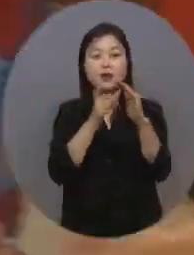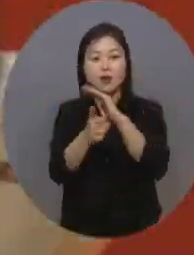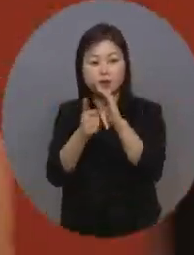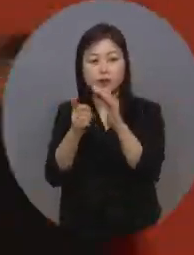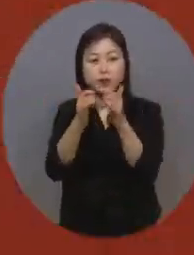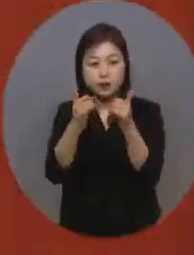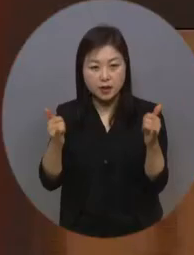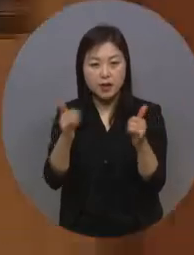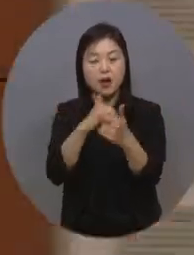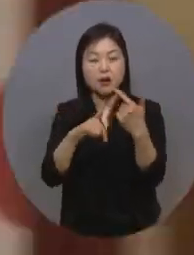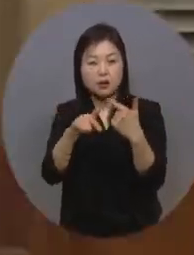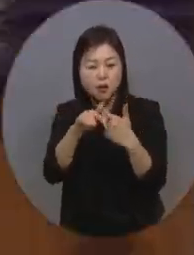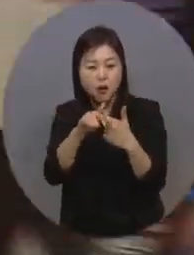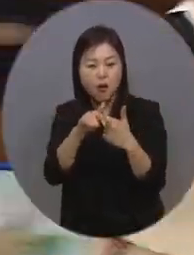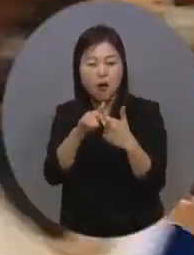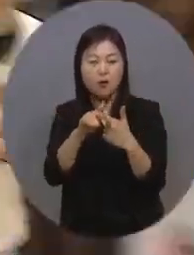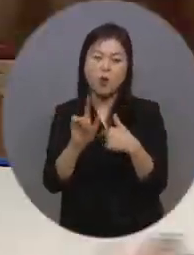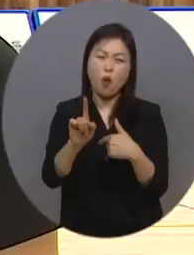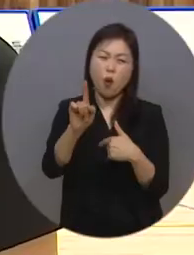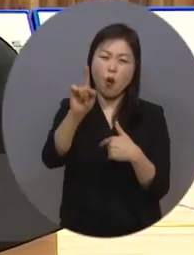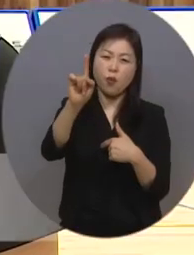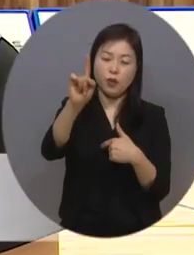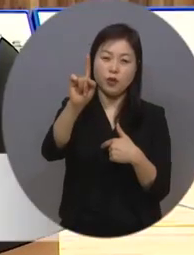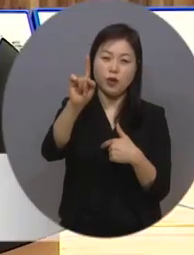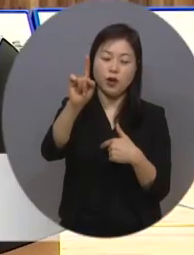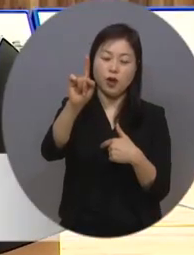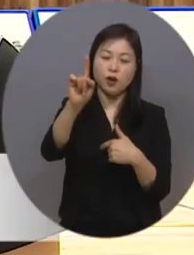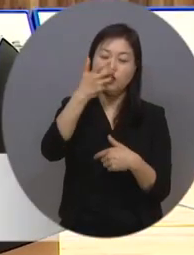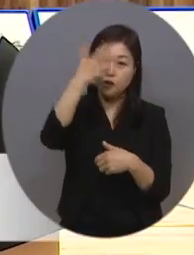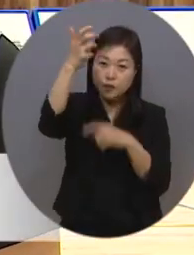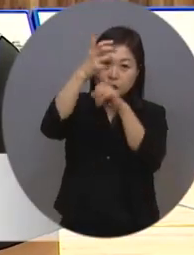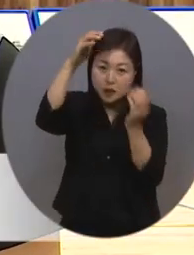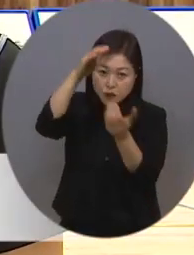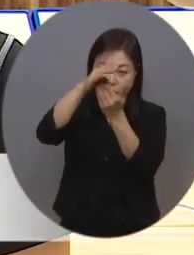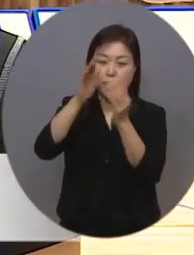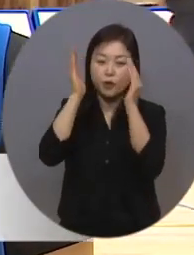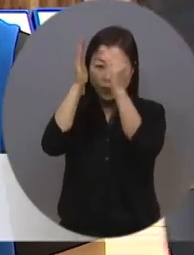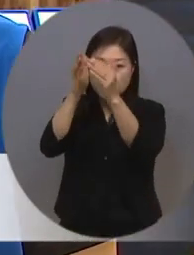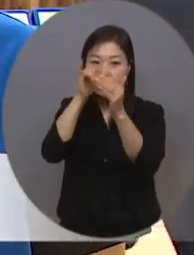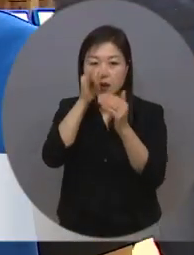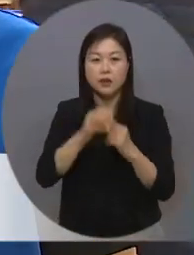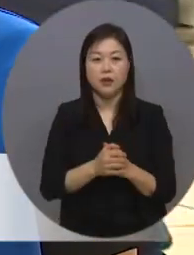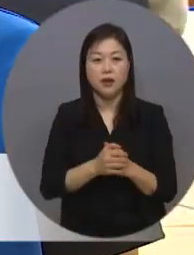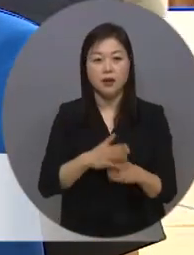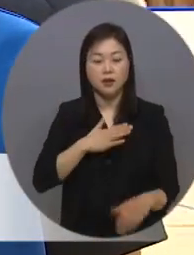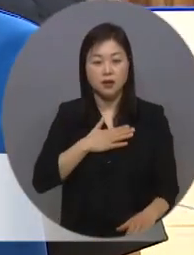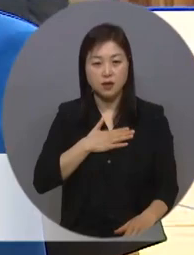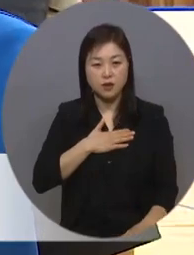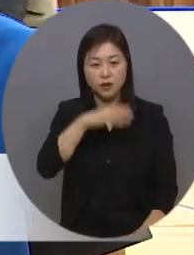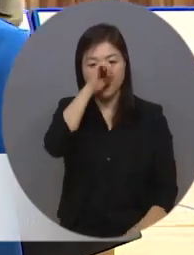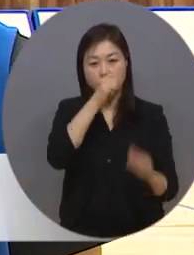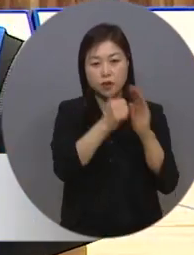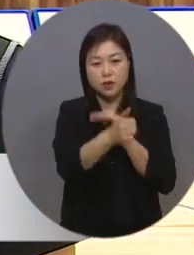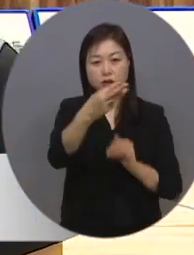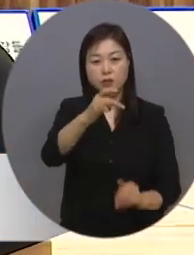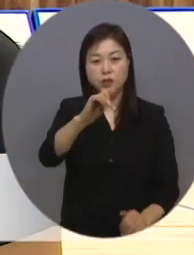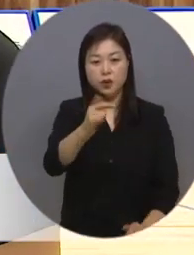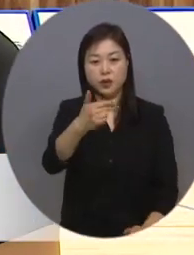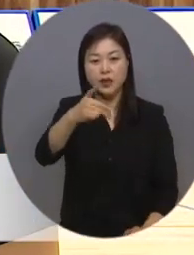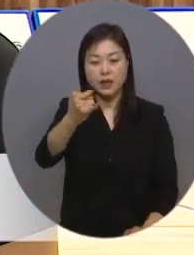꿈은 더 높은 곳을 향하고 있습니다. 좋은 선수하고 르브론 제임스처럼 선수가 되고